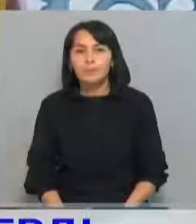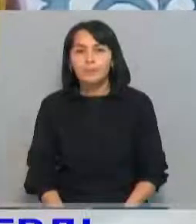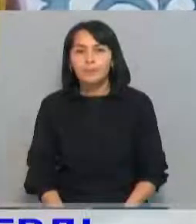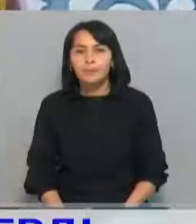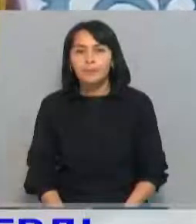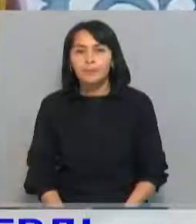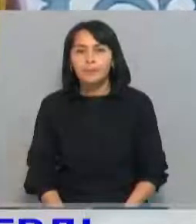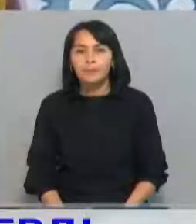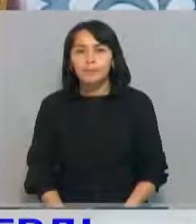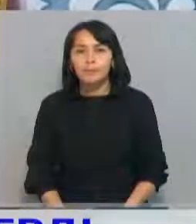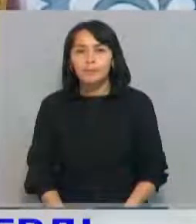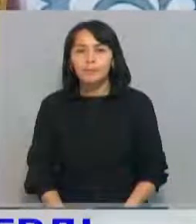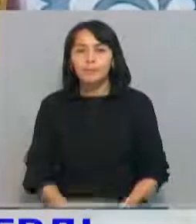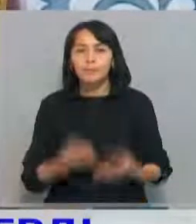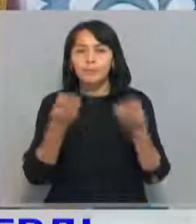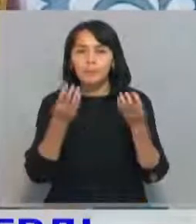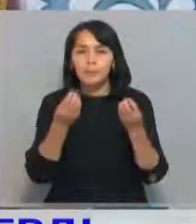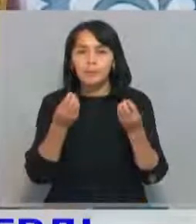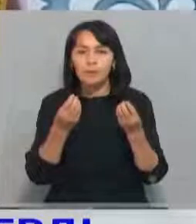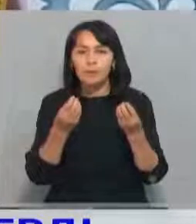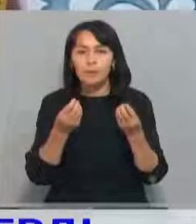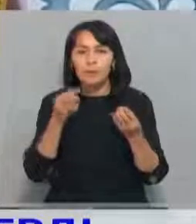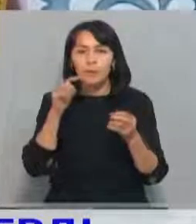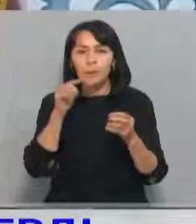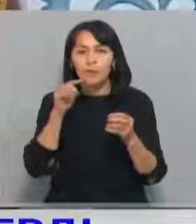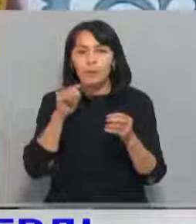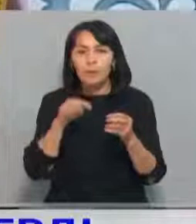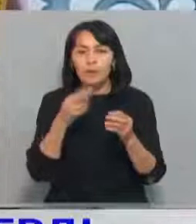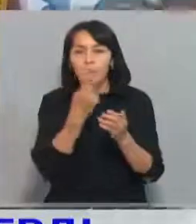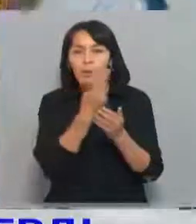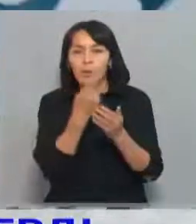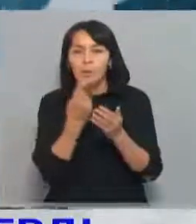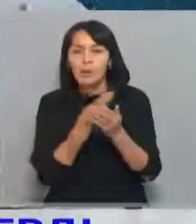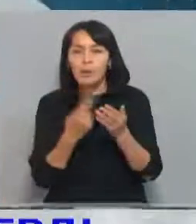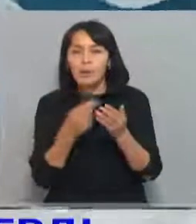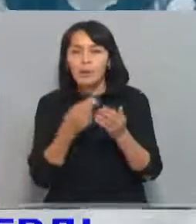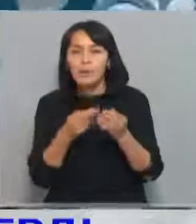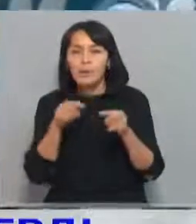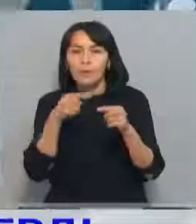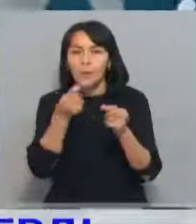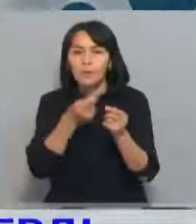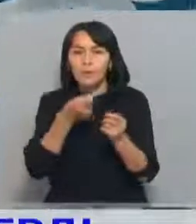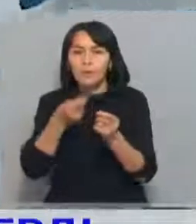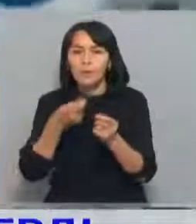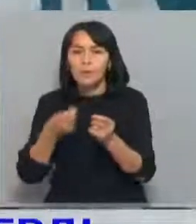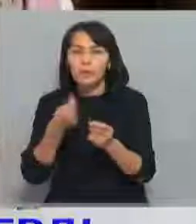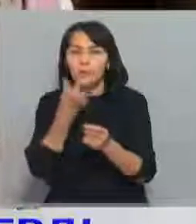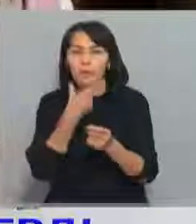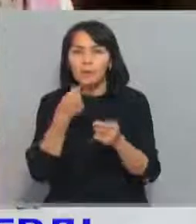Құдайға ар жақта тура тігіс бар. Бұл мына неміз, оны оюларымыздың шеттерін өрнектеп әдемілеп тігіп